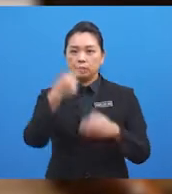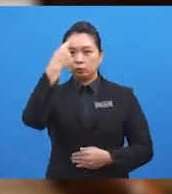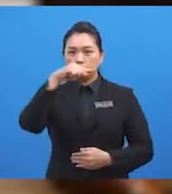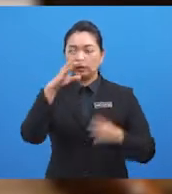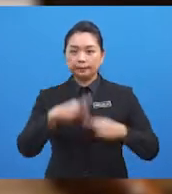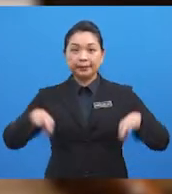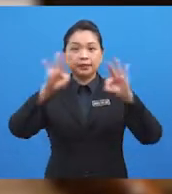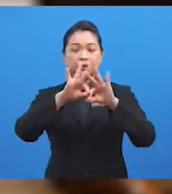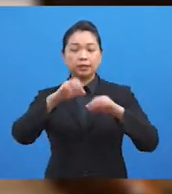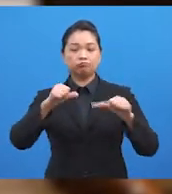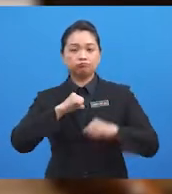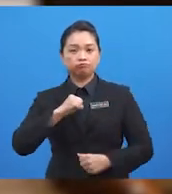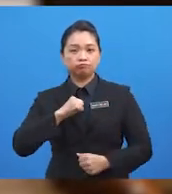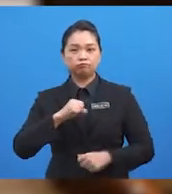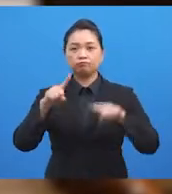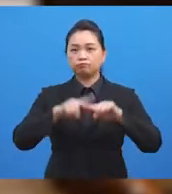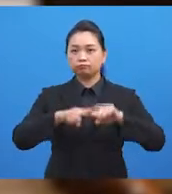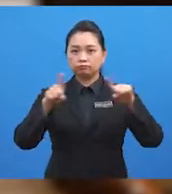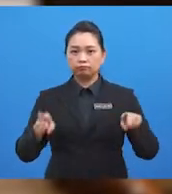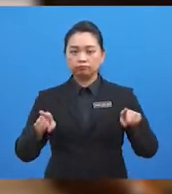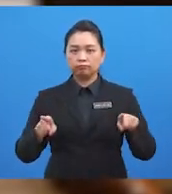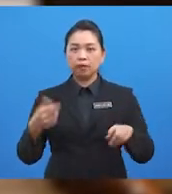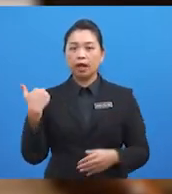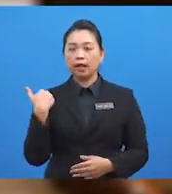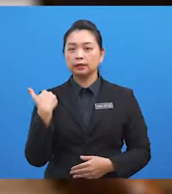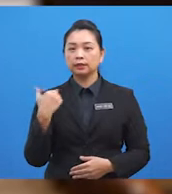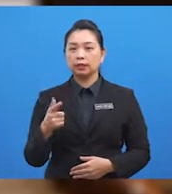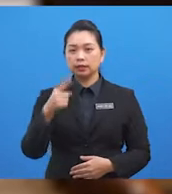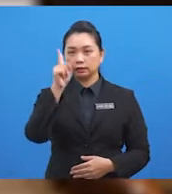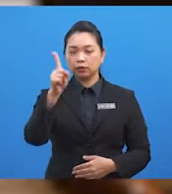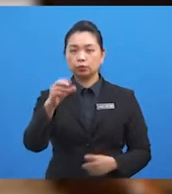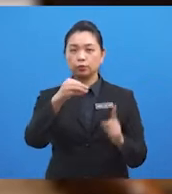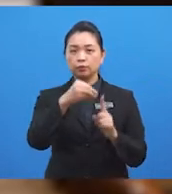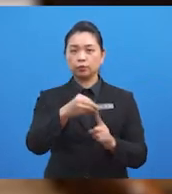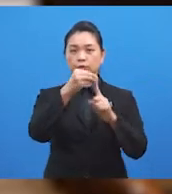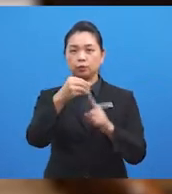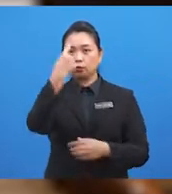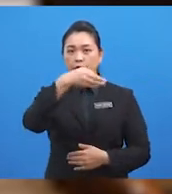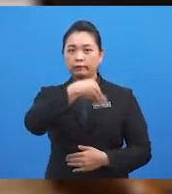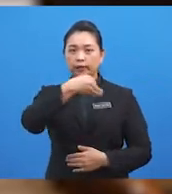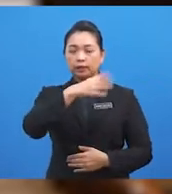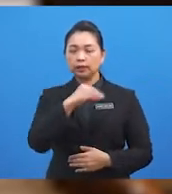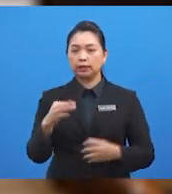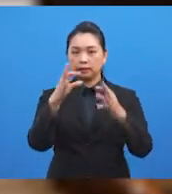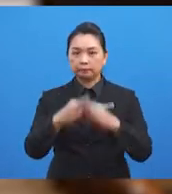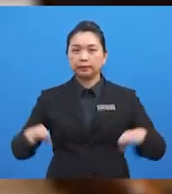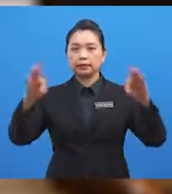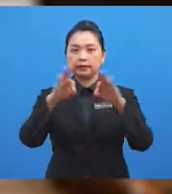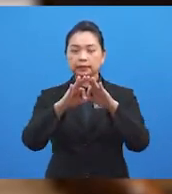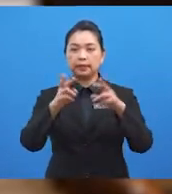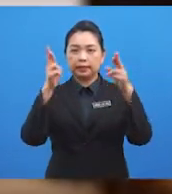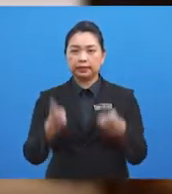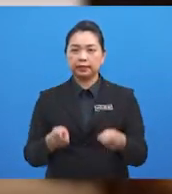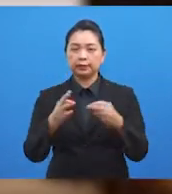untuk kepentingan peribadi, tetapi sebaliknya adalah satu keistimewaan untuk faedah dan kepentingan